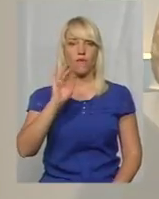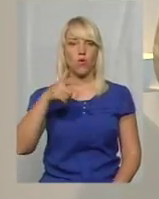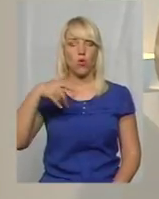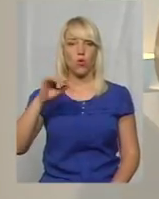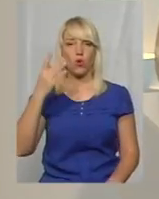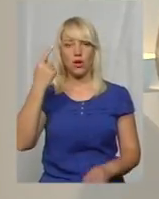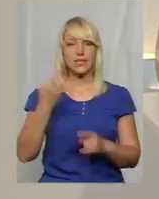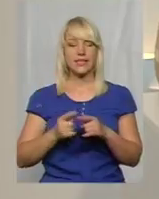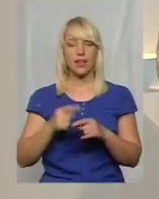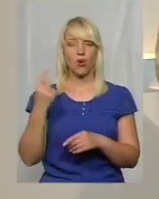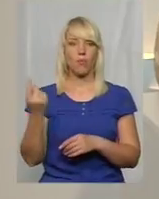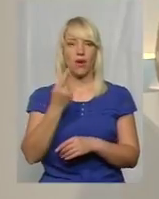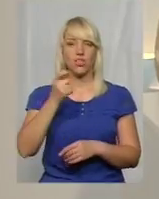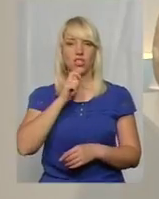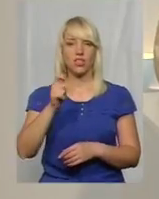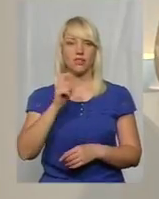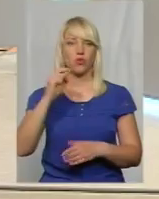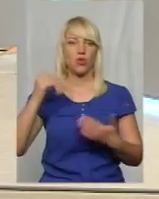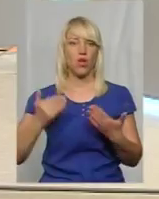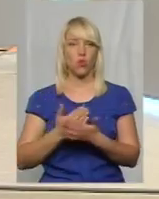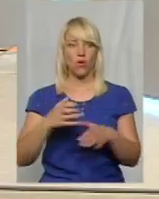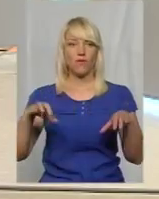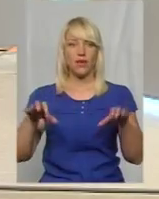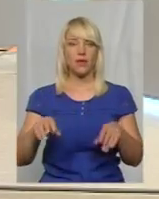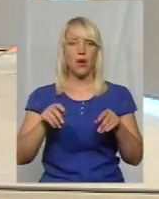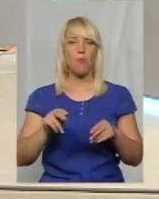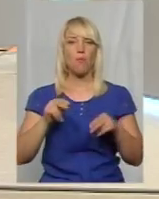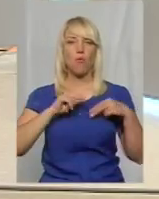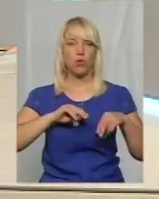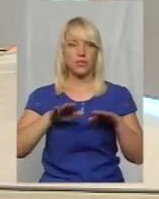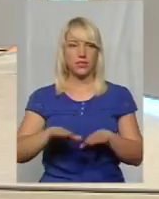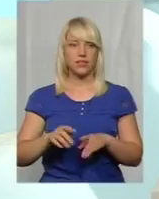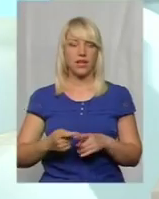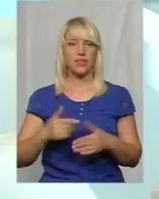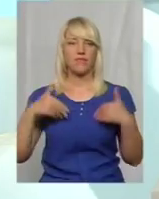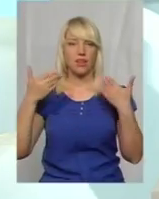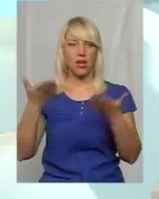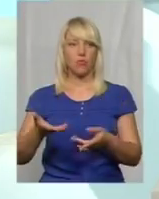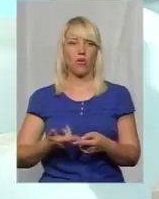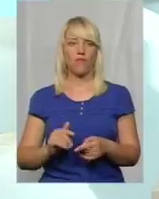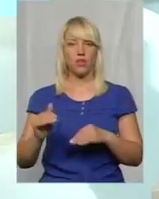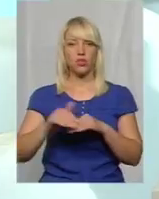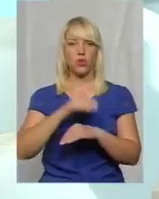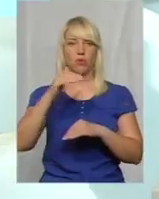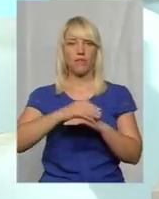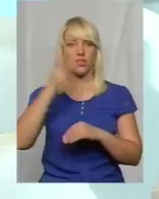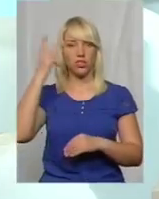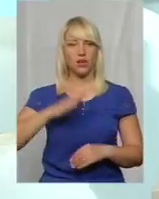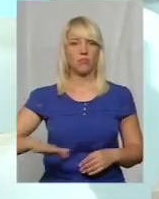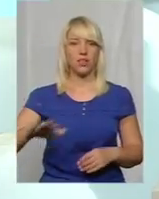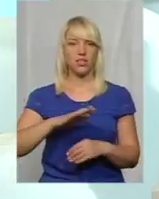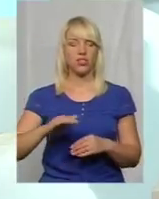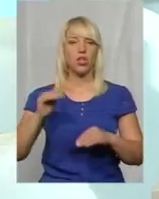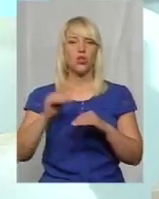його перше інтерв'ю на новій посаді. Вітаємо вас у студії Суспільного. Добрий вечір, Олена. Добрий вечір, Хмельниччина. Добрий